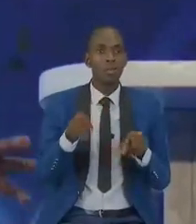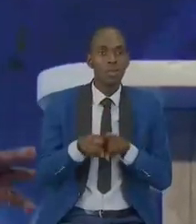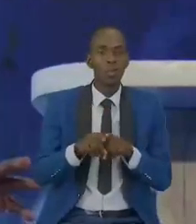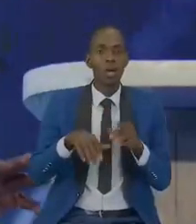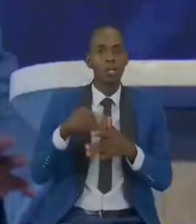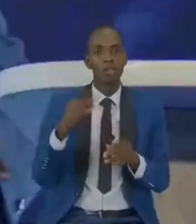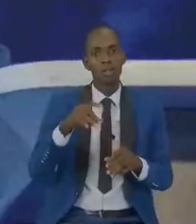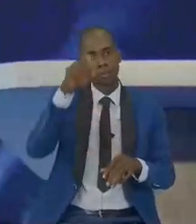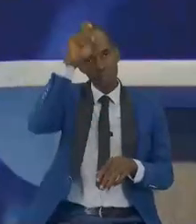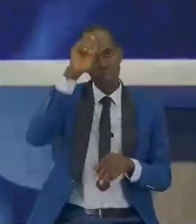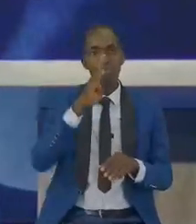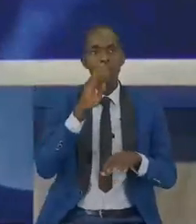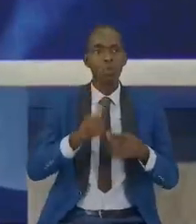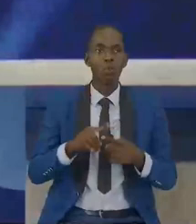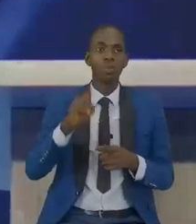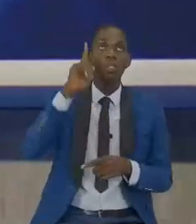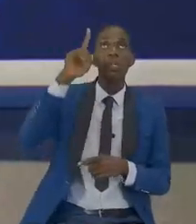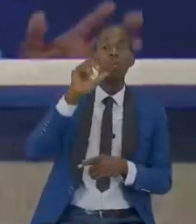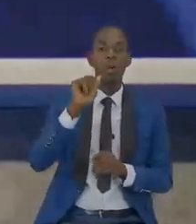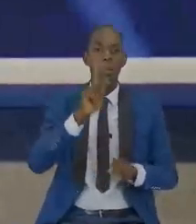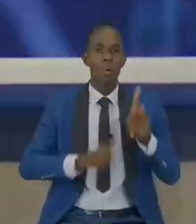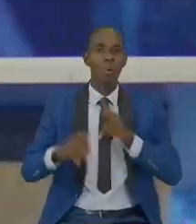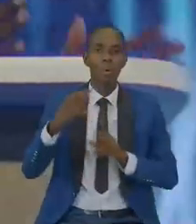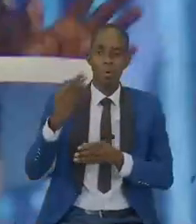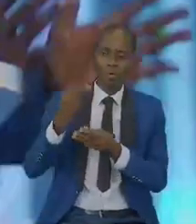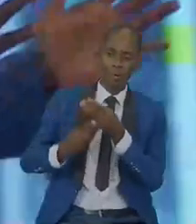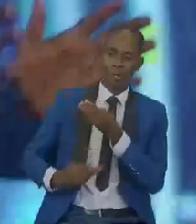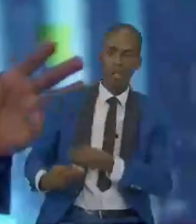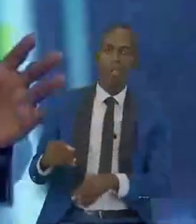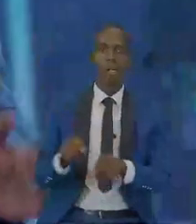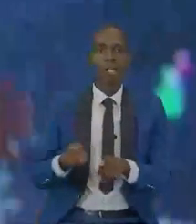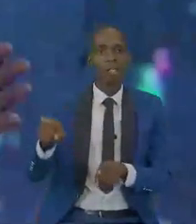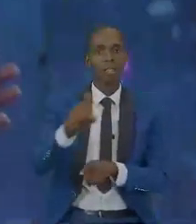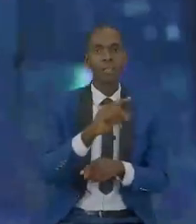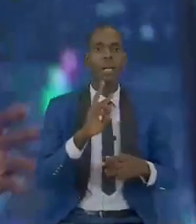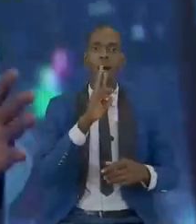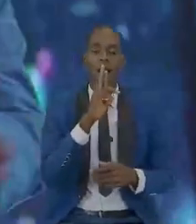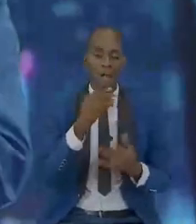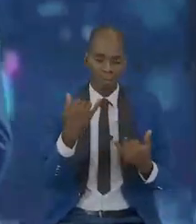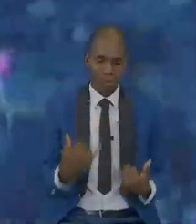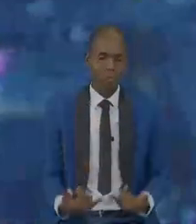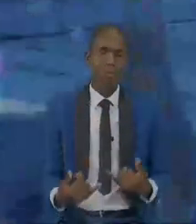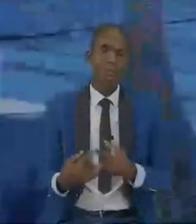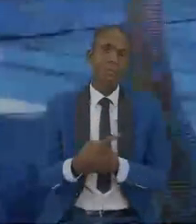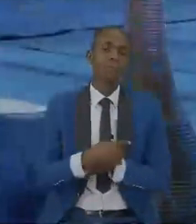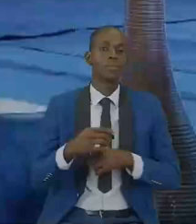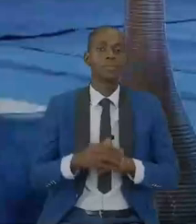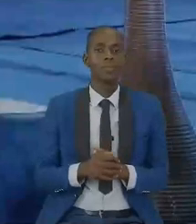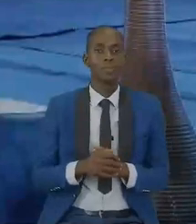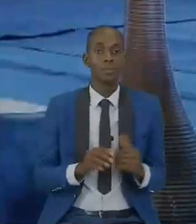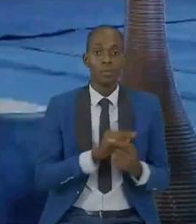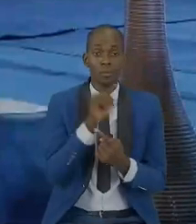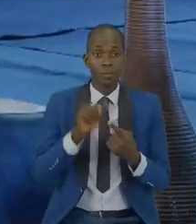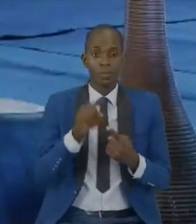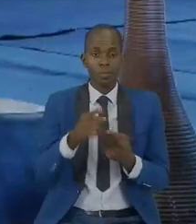il les a fait ôter de la fournaise ardente. afin